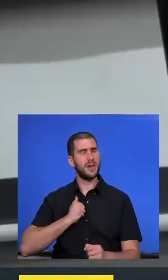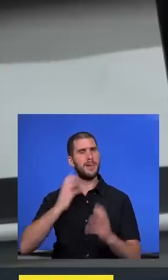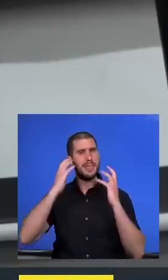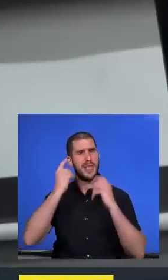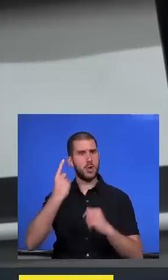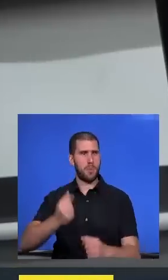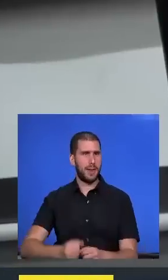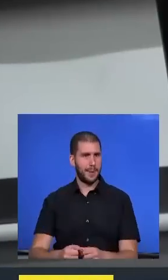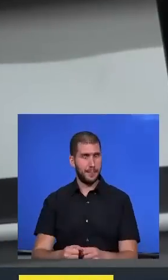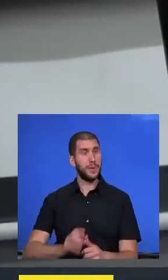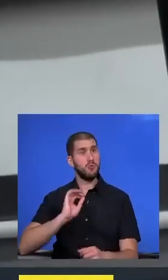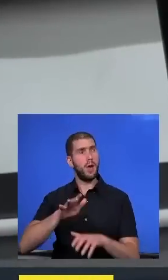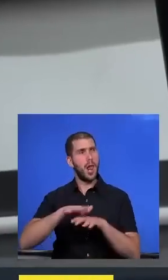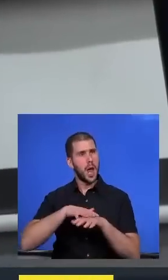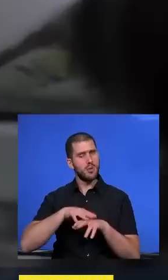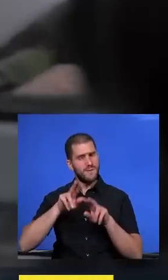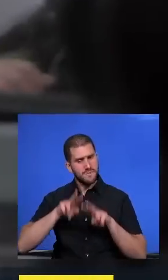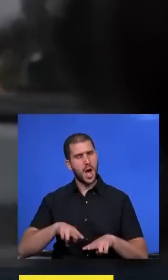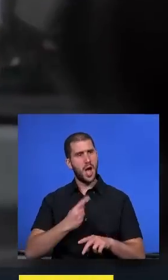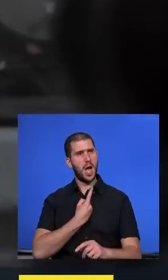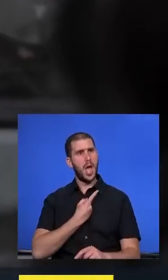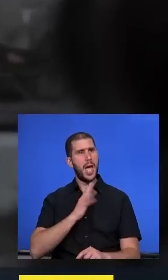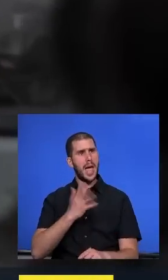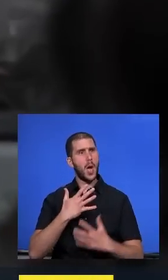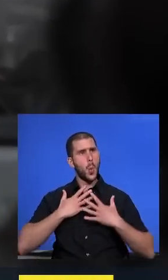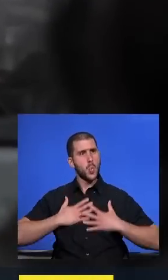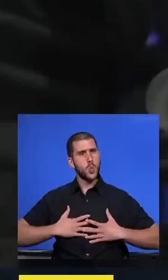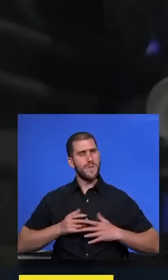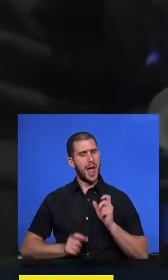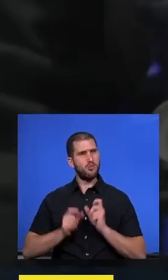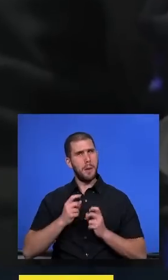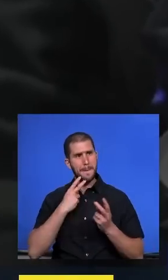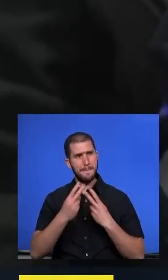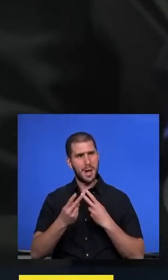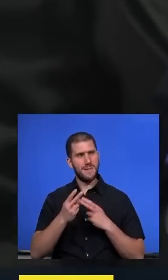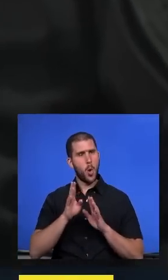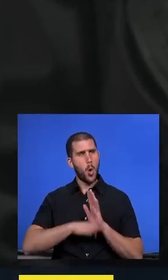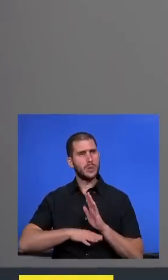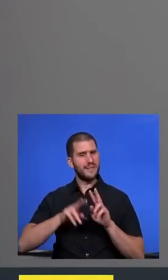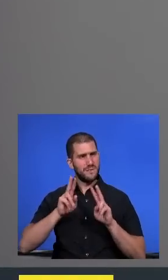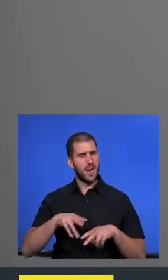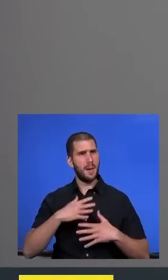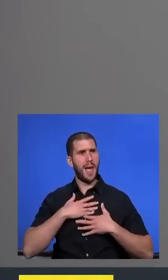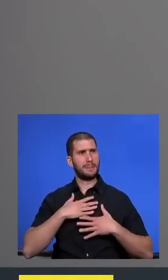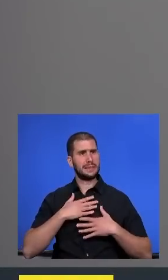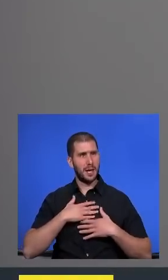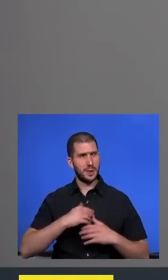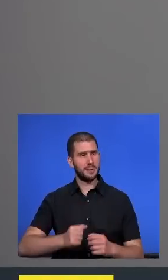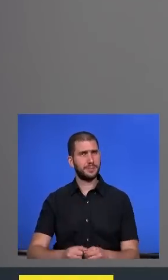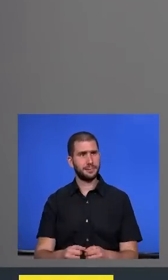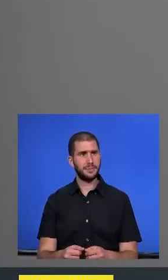השומר, כדי להרגיש על בשרנו איך הגוף האנושי מגיב על מחסור קיצוני בחמצן,